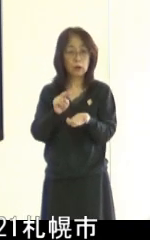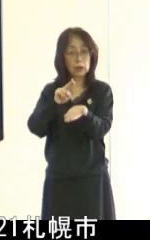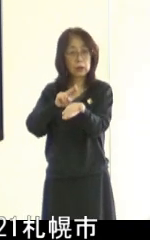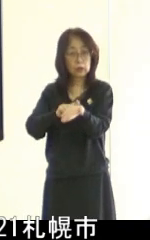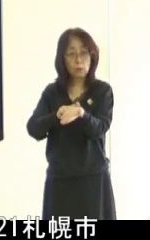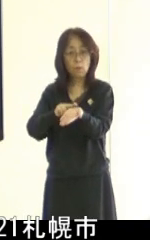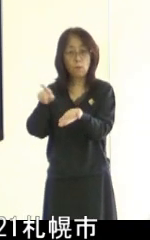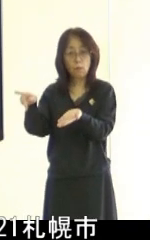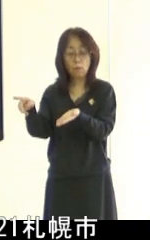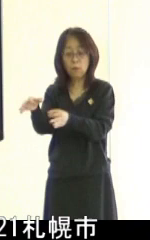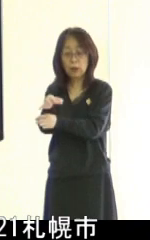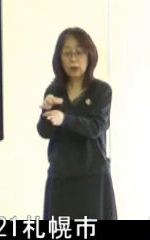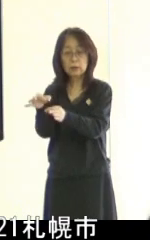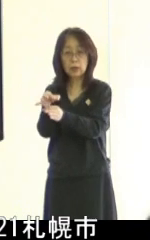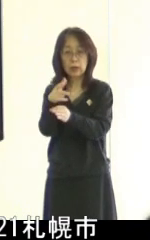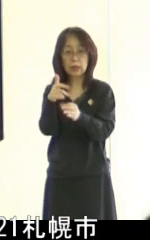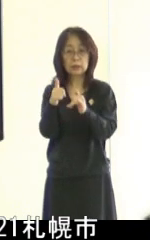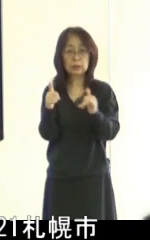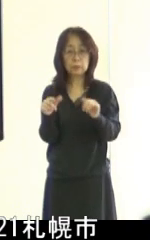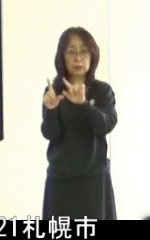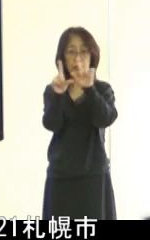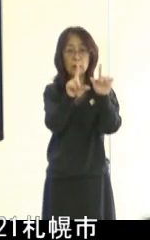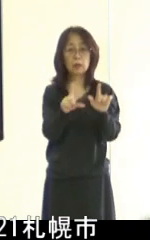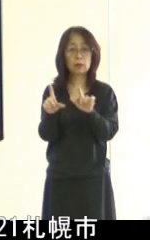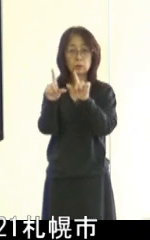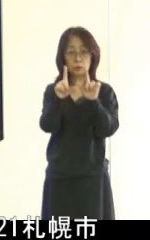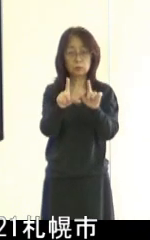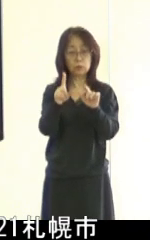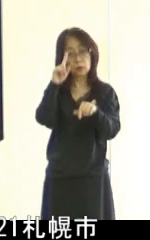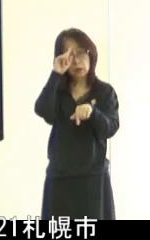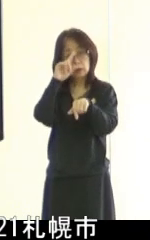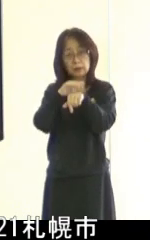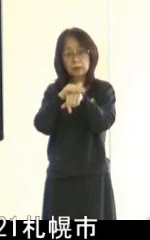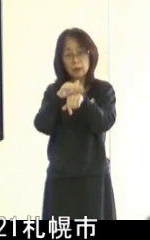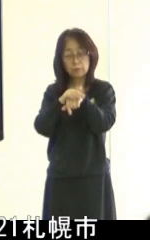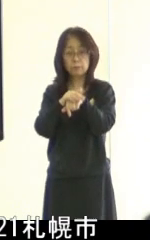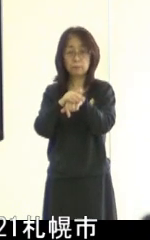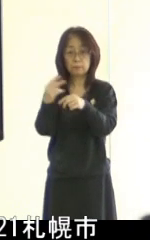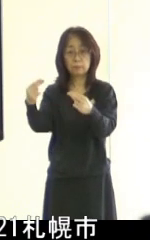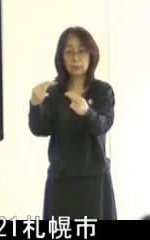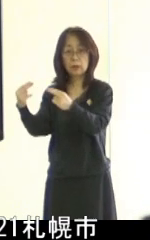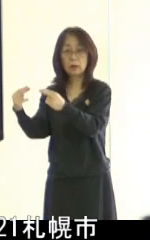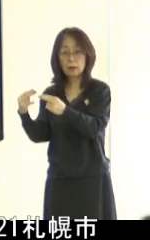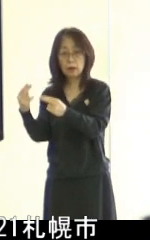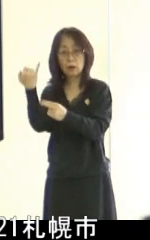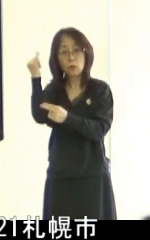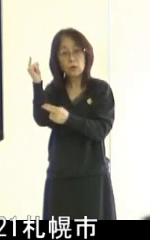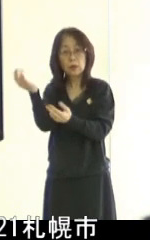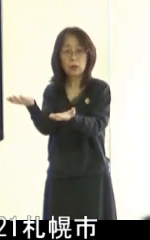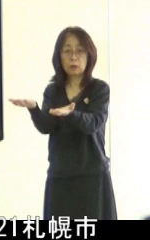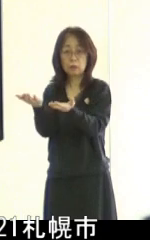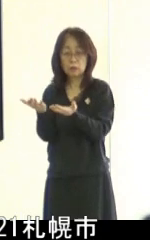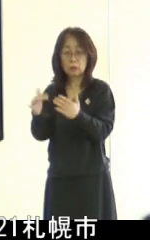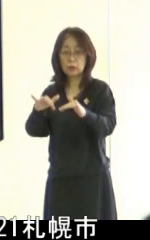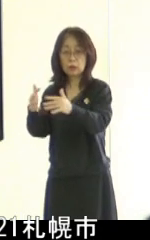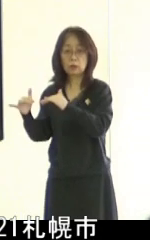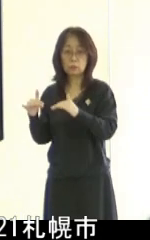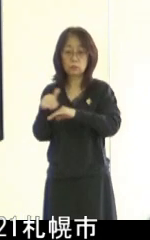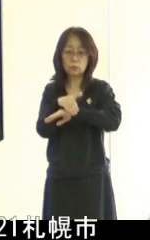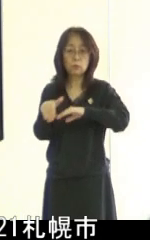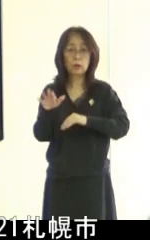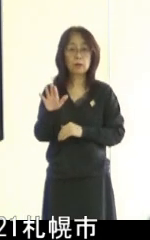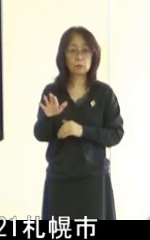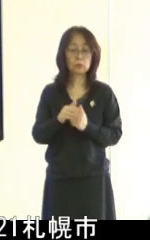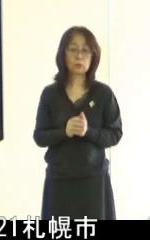経済市民生活の腰視点からですね後1個意見をいただく予定でございます